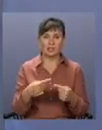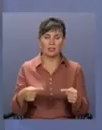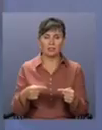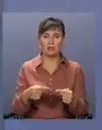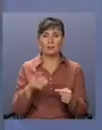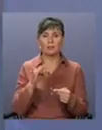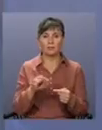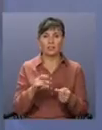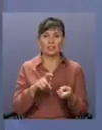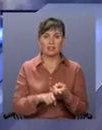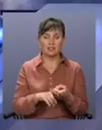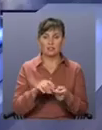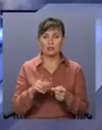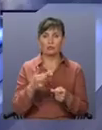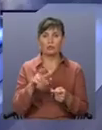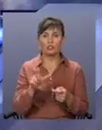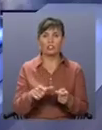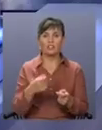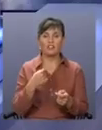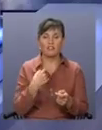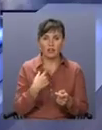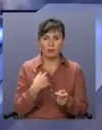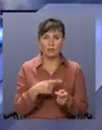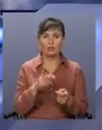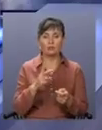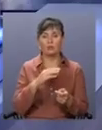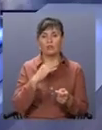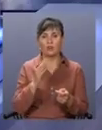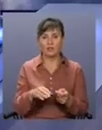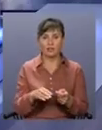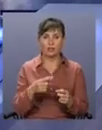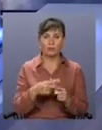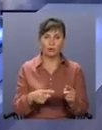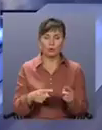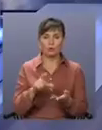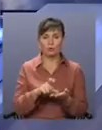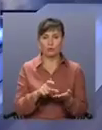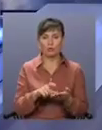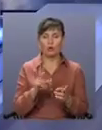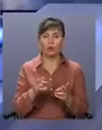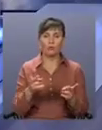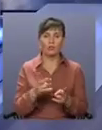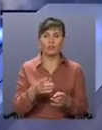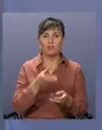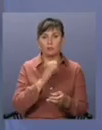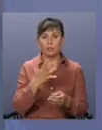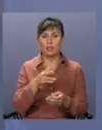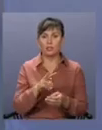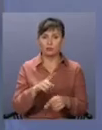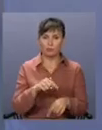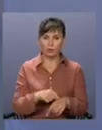Причем в зависимости от того, сколько человек выпьет. Кому-то хватает полкружки, а кому-то нужно выпить 5 литров, чтобы почувствовать